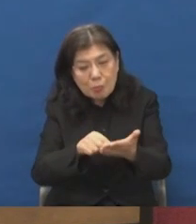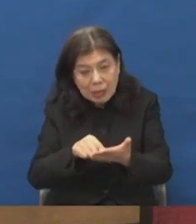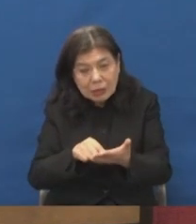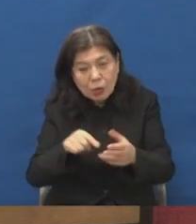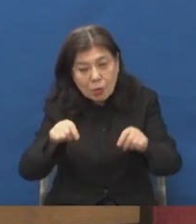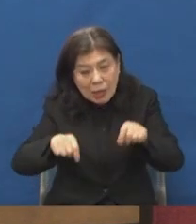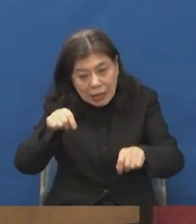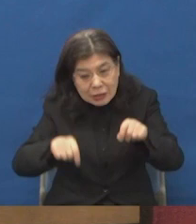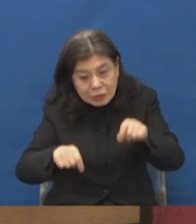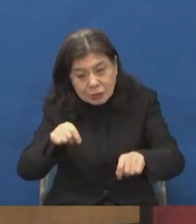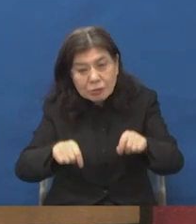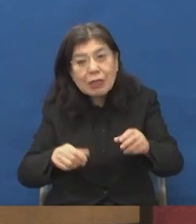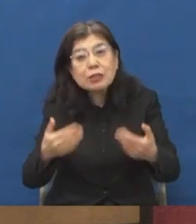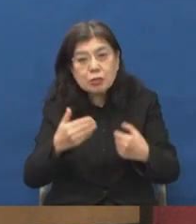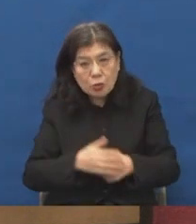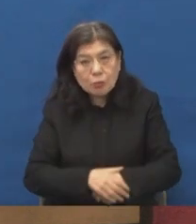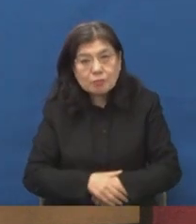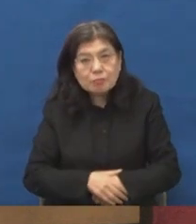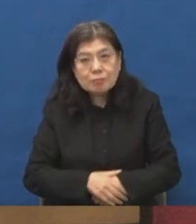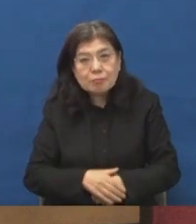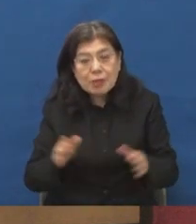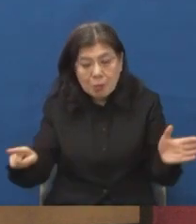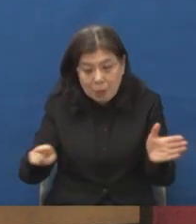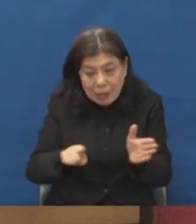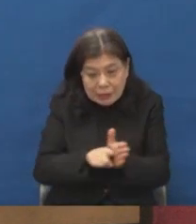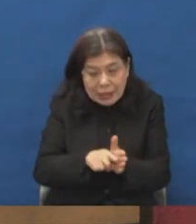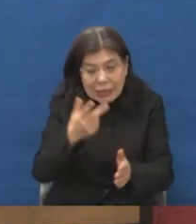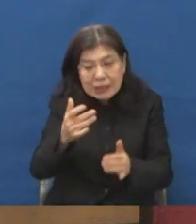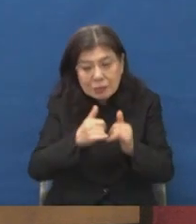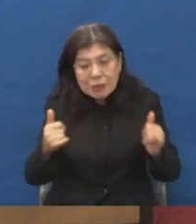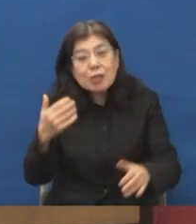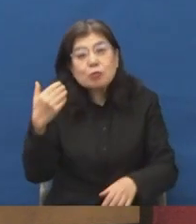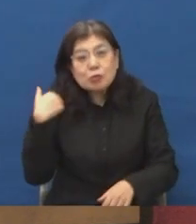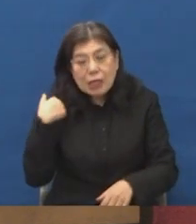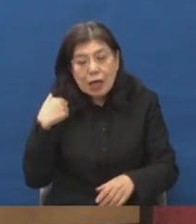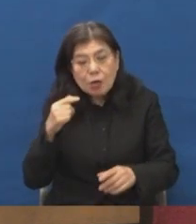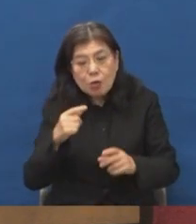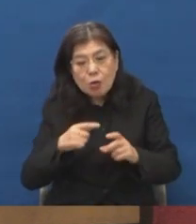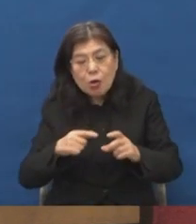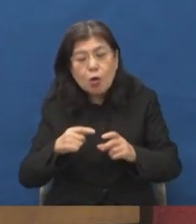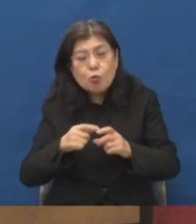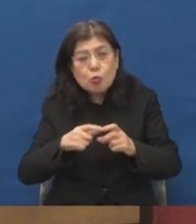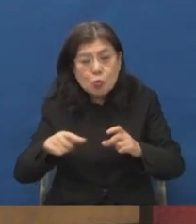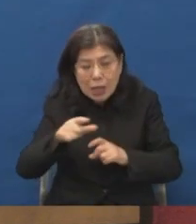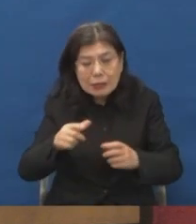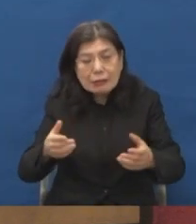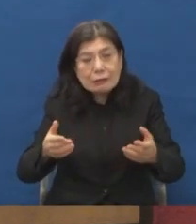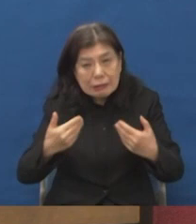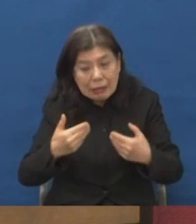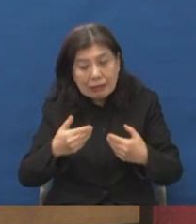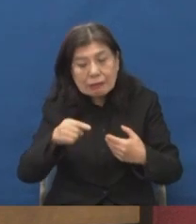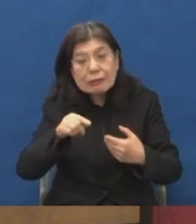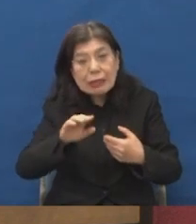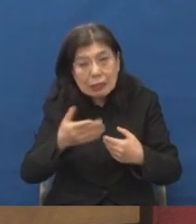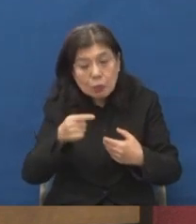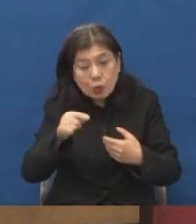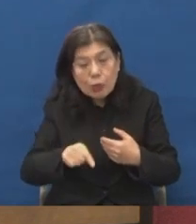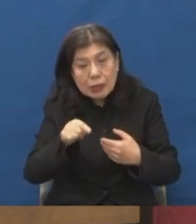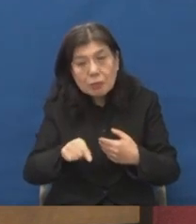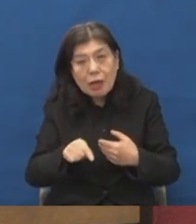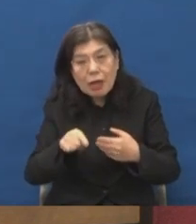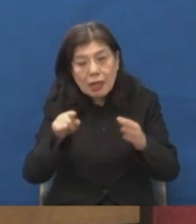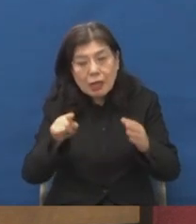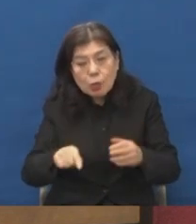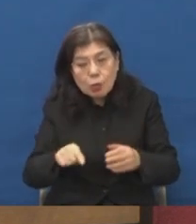ことでありますが、これまで市民負担を増やさざるを得ない一方で、ここにはこれだ